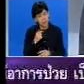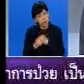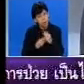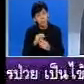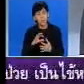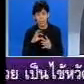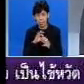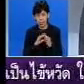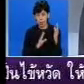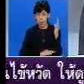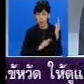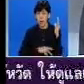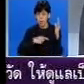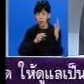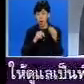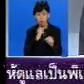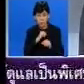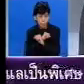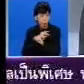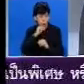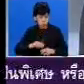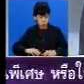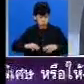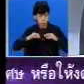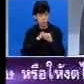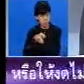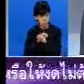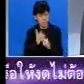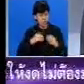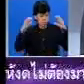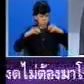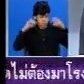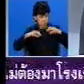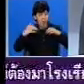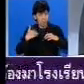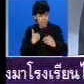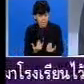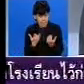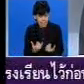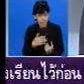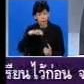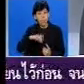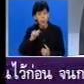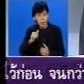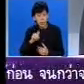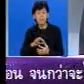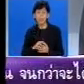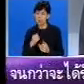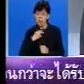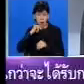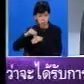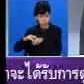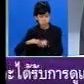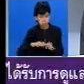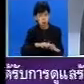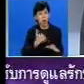อตะกั่วป่าจังหวัดพังงาให้เตรียมรับมือน้ำท่วมและน้ำป่าไหลหลากเนื่องจากฝนตกหนักนะคะล่าสุดที่อำเภอเมืองและอำเภอกระโปงน้ำป่าได้ไหล